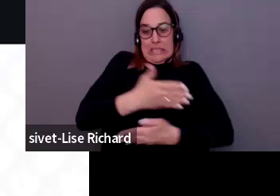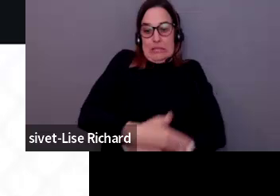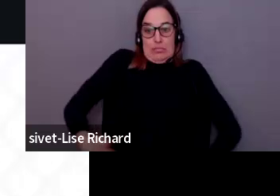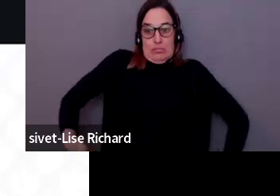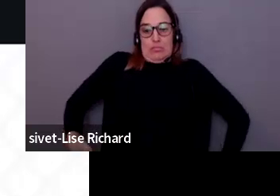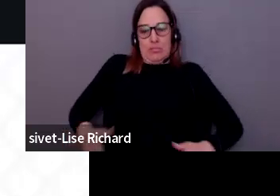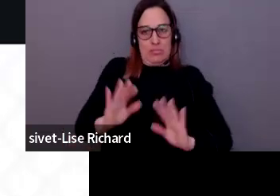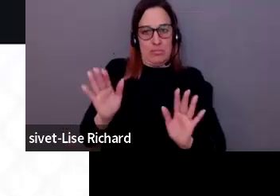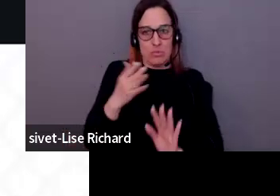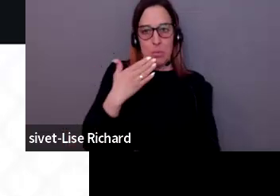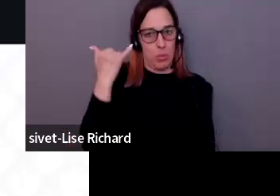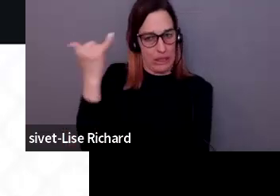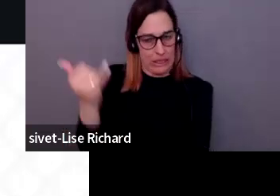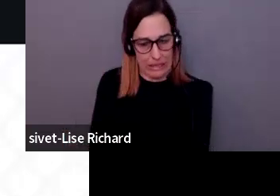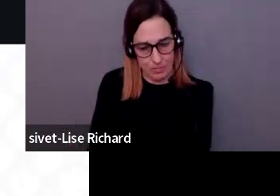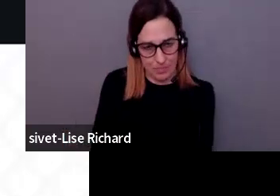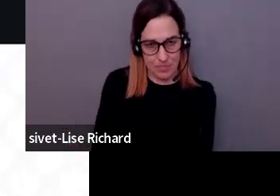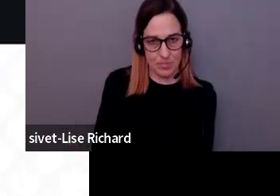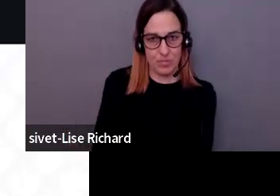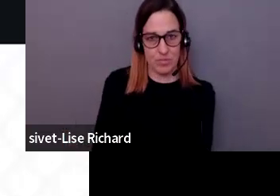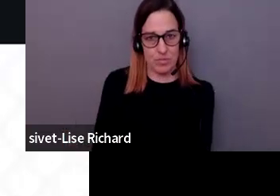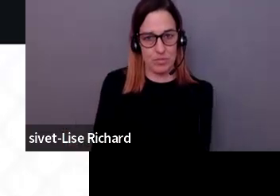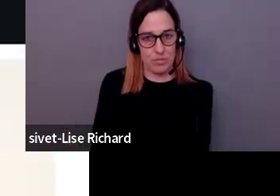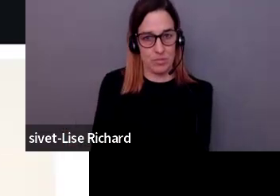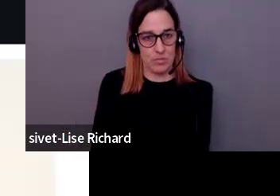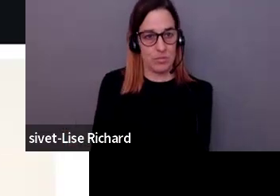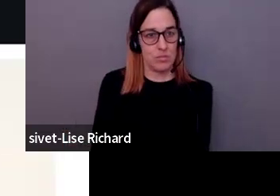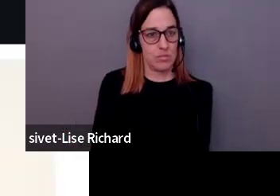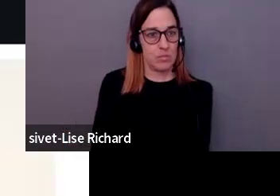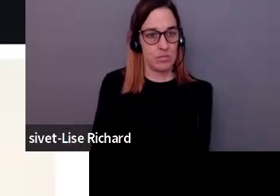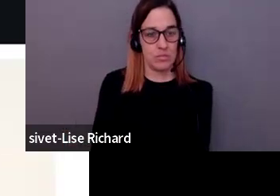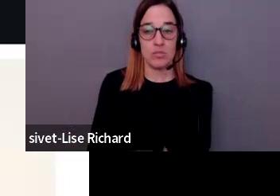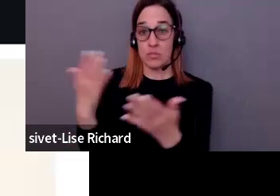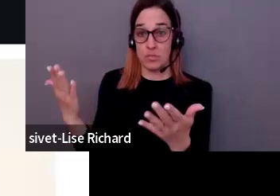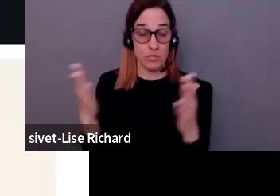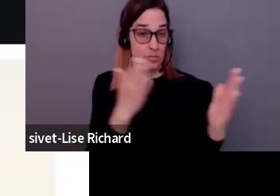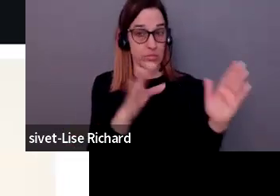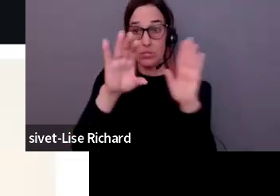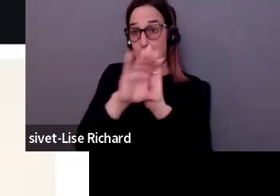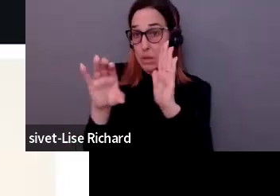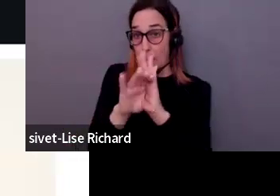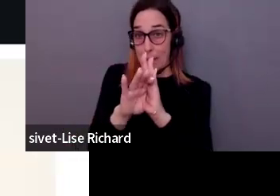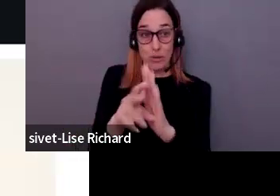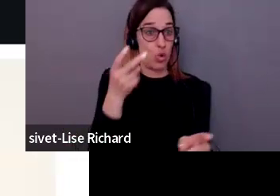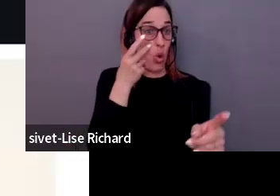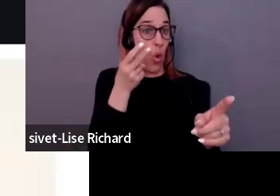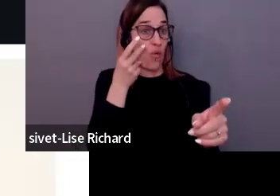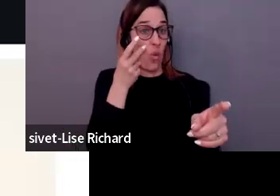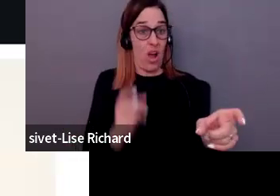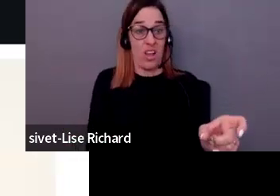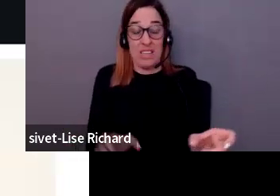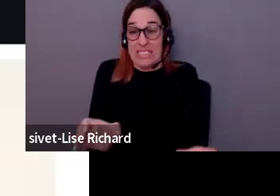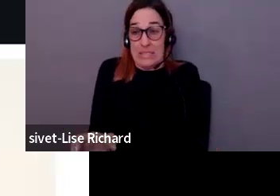Donc, Ici, on voit un pantalon très,